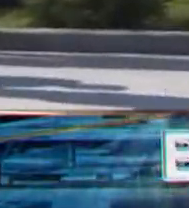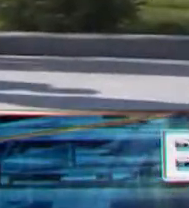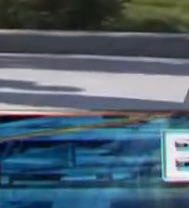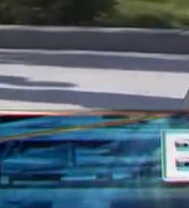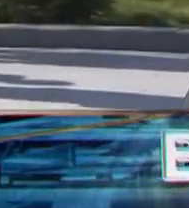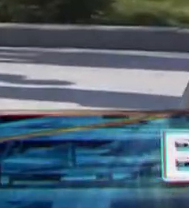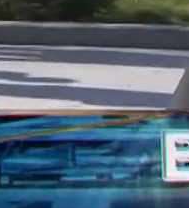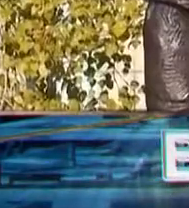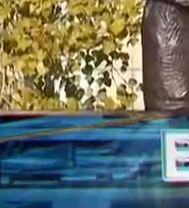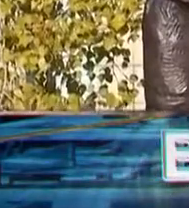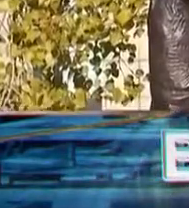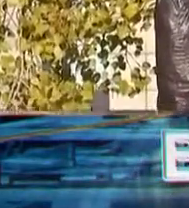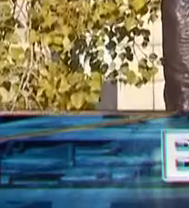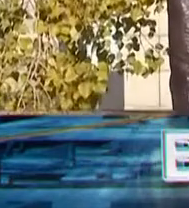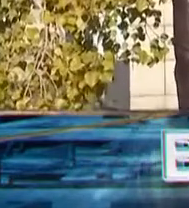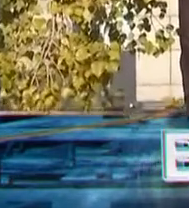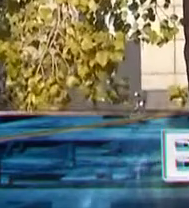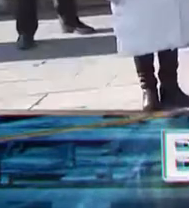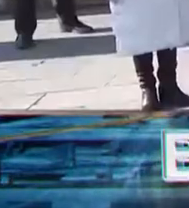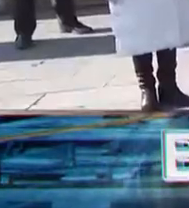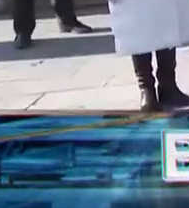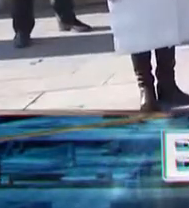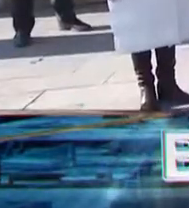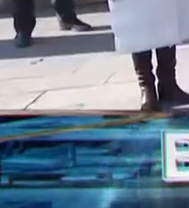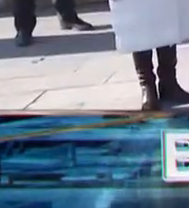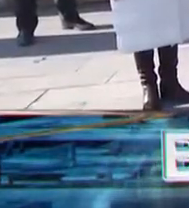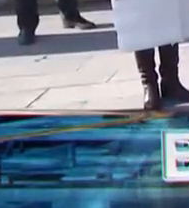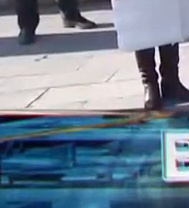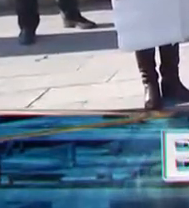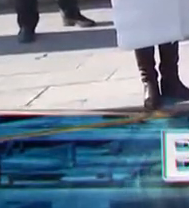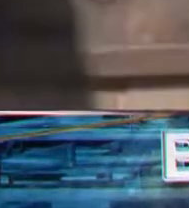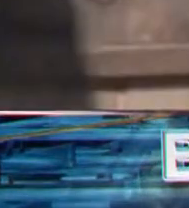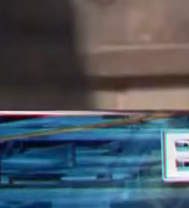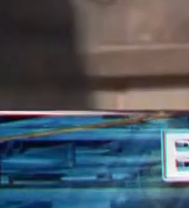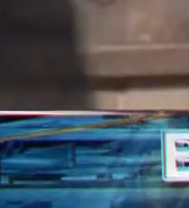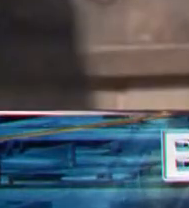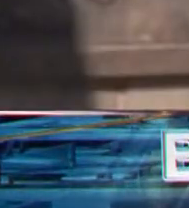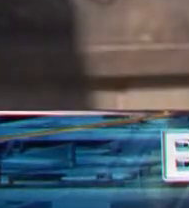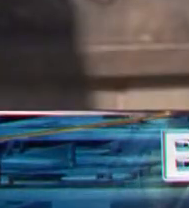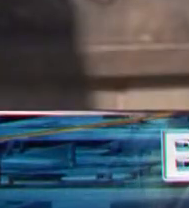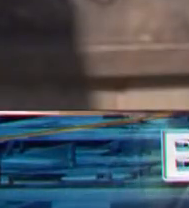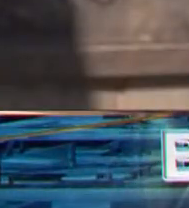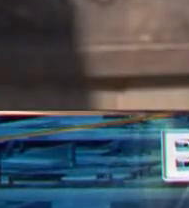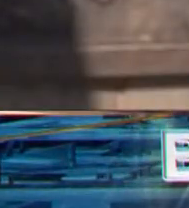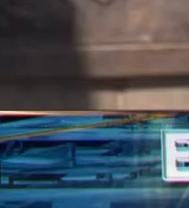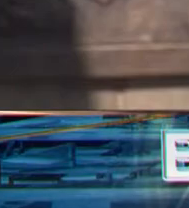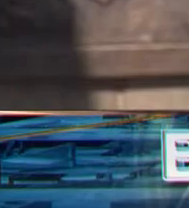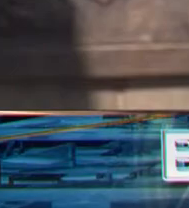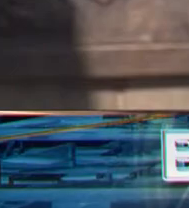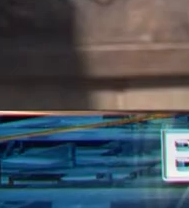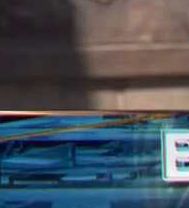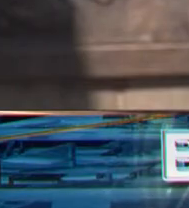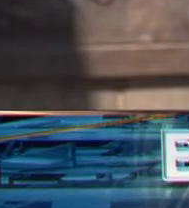175 жылдық мерейтойға тарту Семейде ұлы ақын Абай ұлдары мен ескерткіш ашылды. Мемлекет басшысы арнайы барып